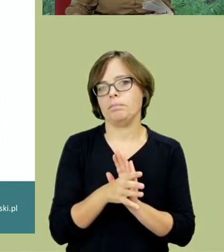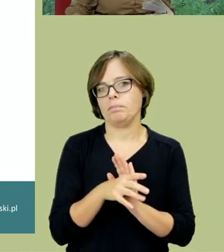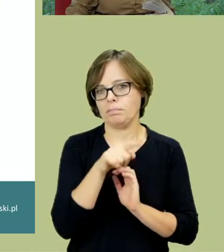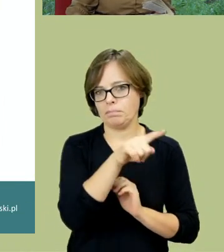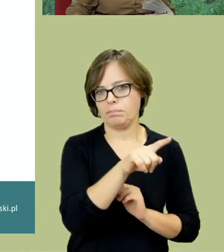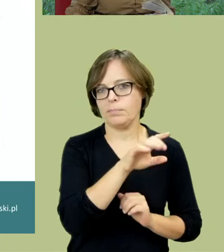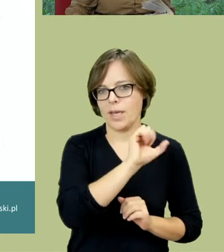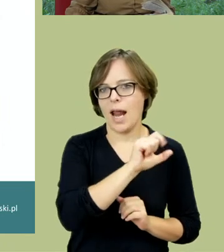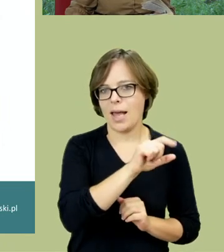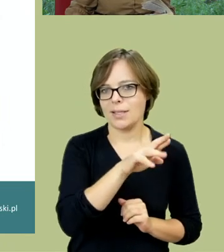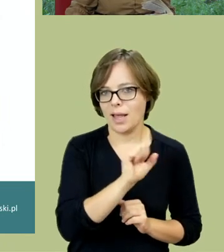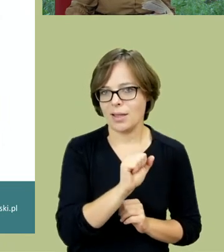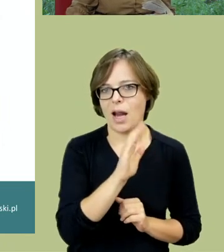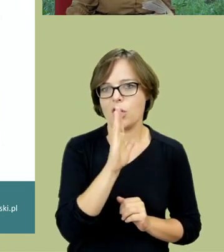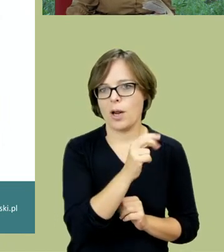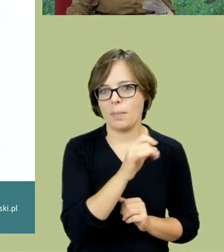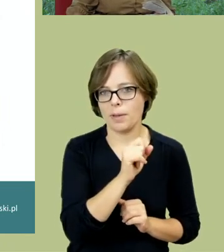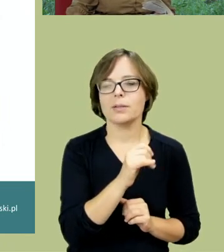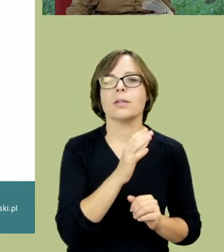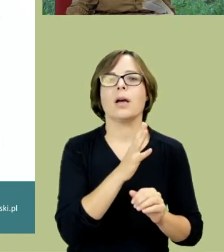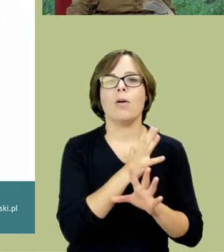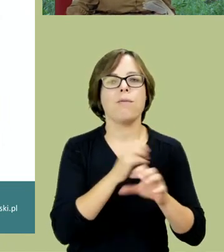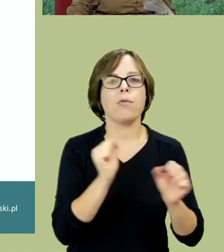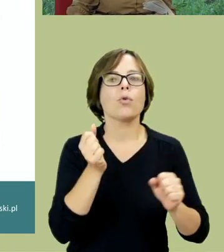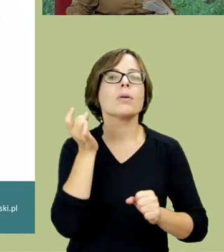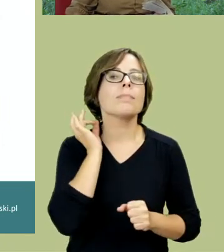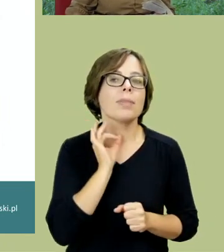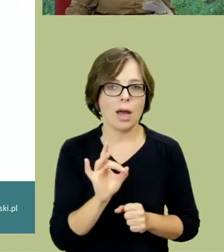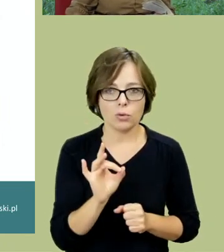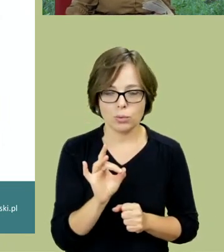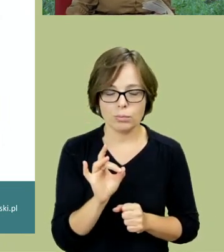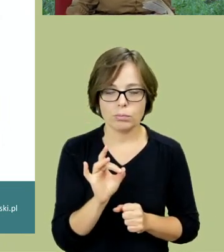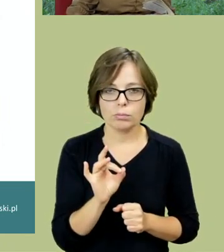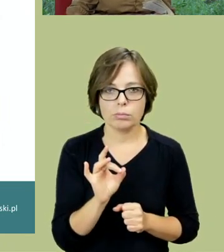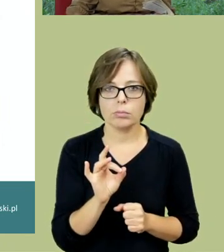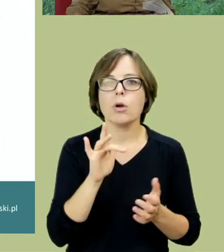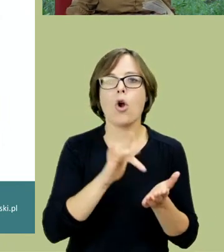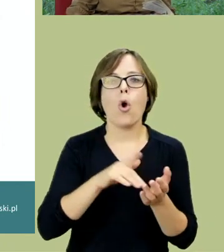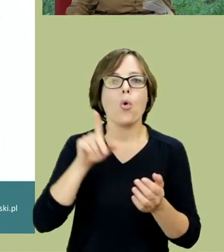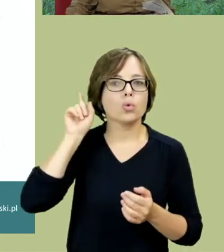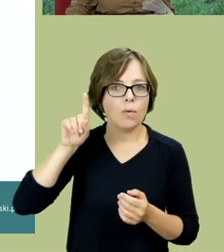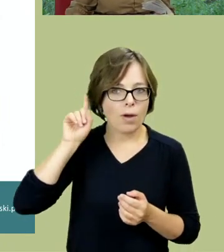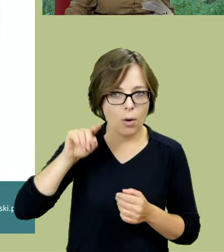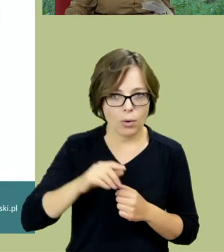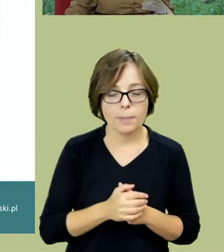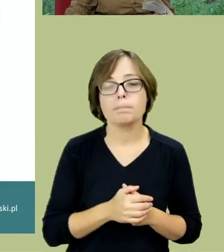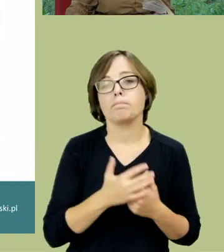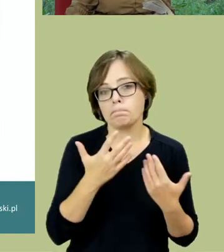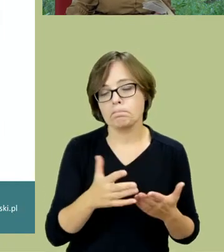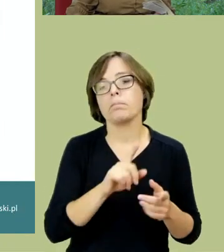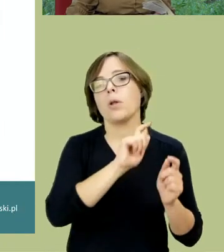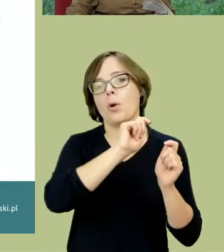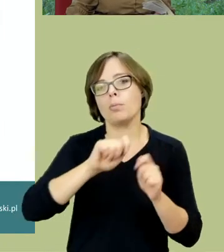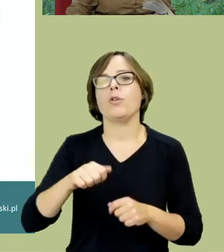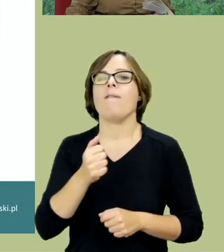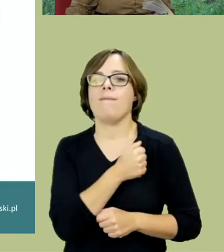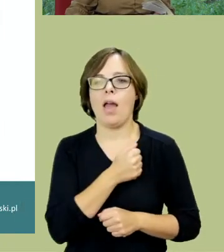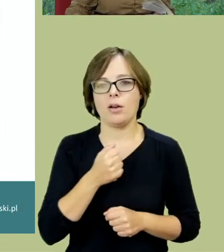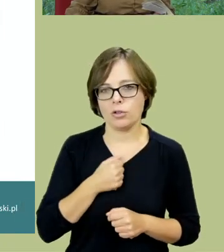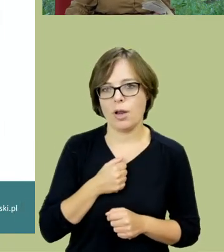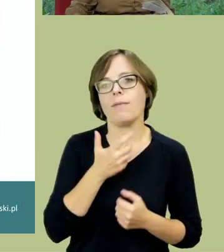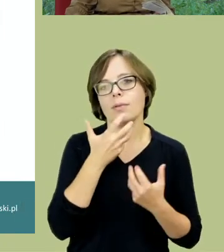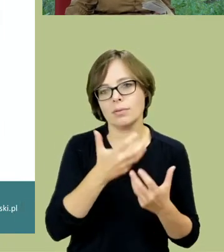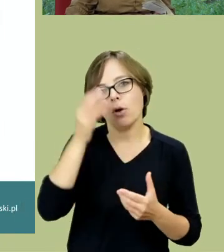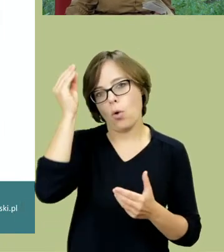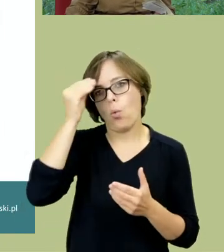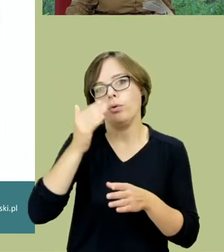Aleksandra Szczerbińska ukończyła gimnazjum w Suwałkach, no i przyjechała do Warszawy, żeby kontynuować